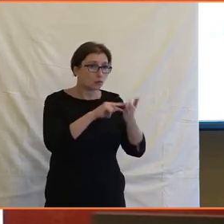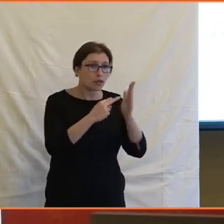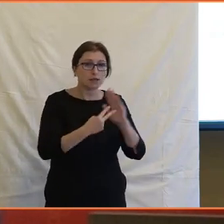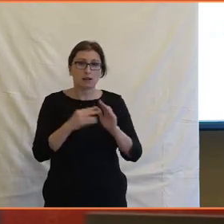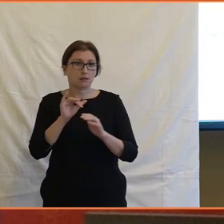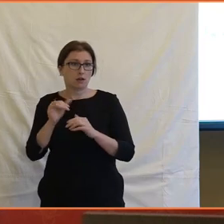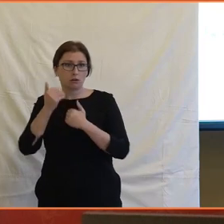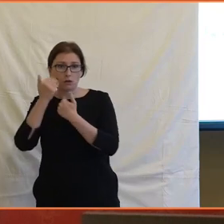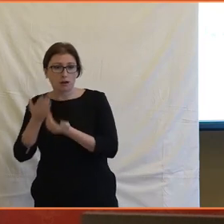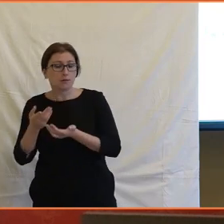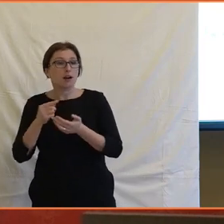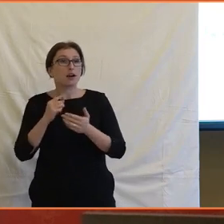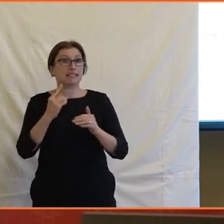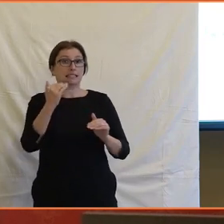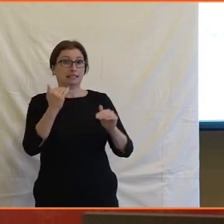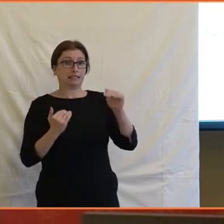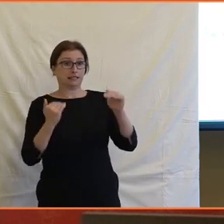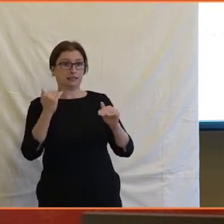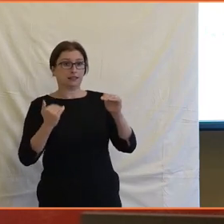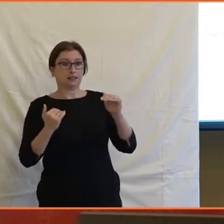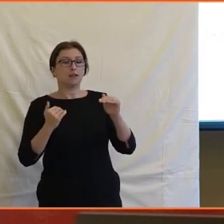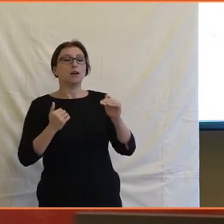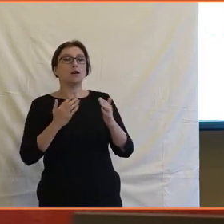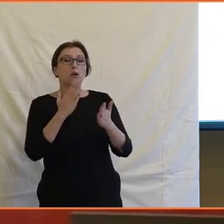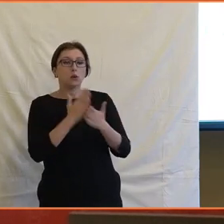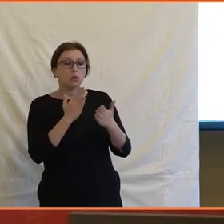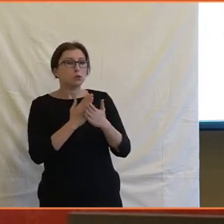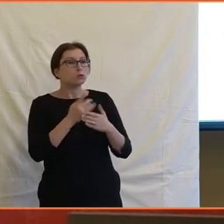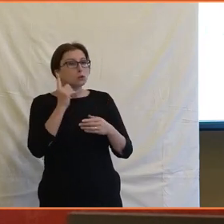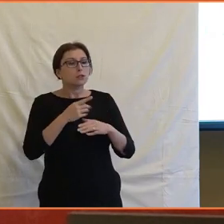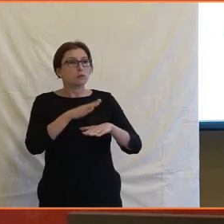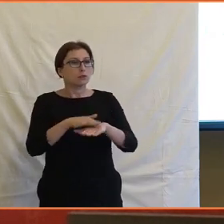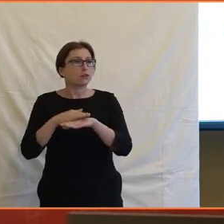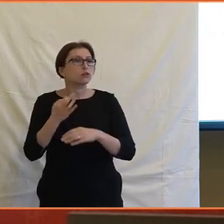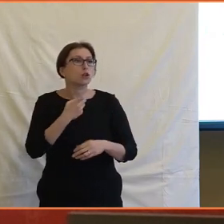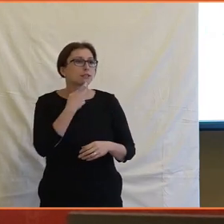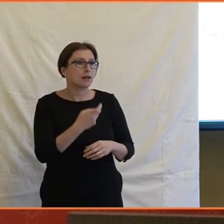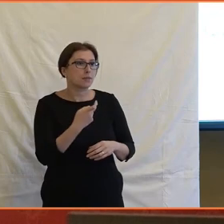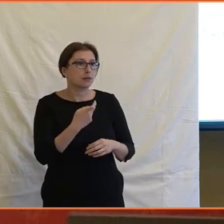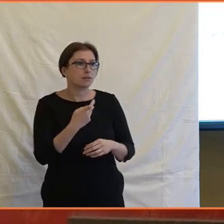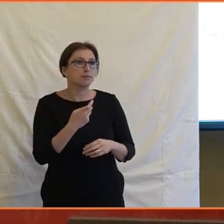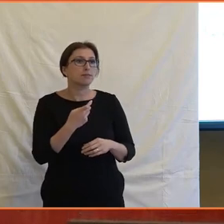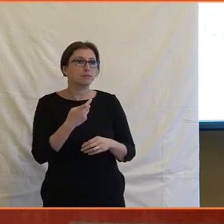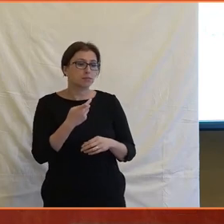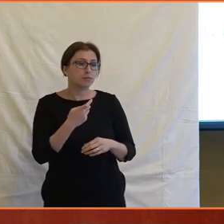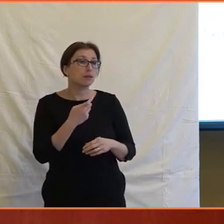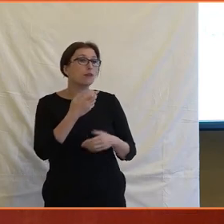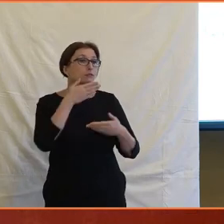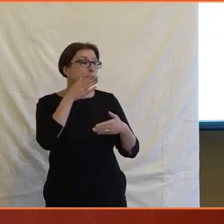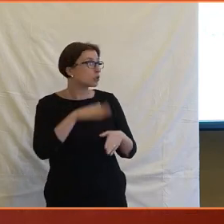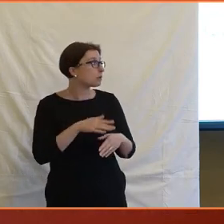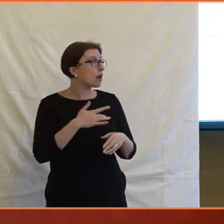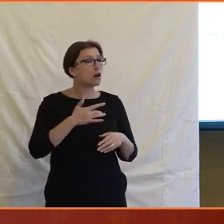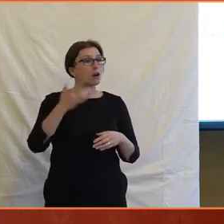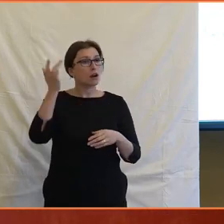říct dostatečně dobře, co vlastně chceme. Co je to důležitý, že jo? Protože samozřejmě, když se řekne